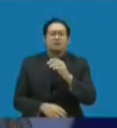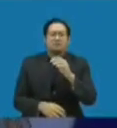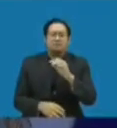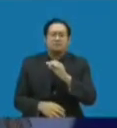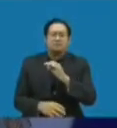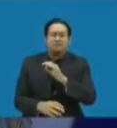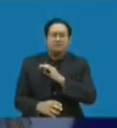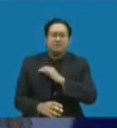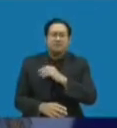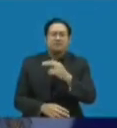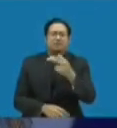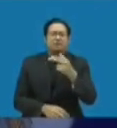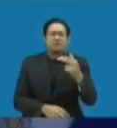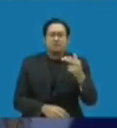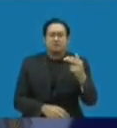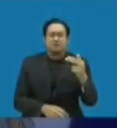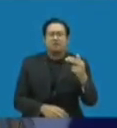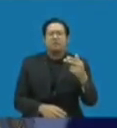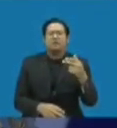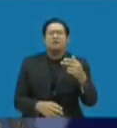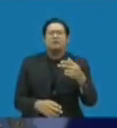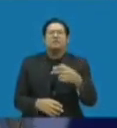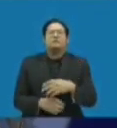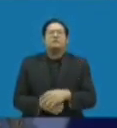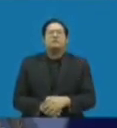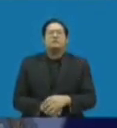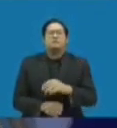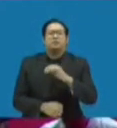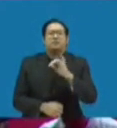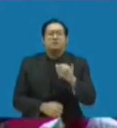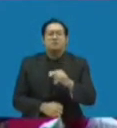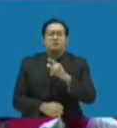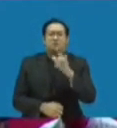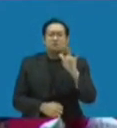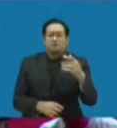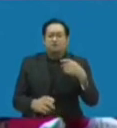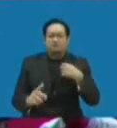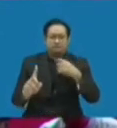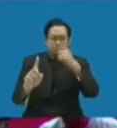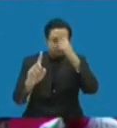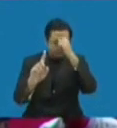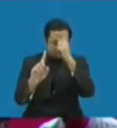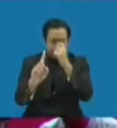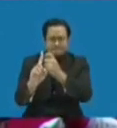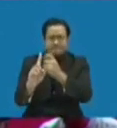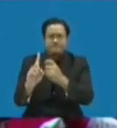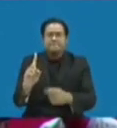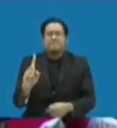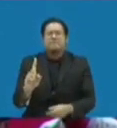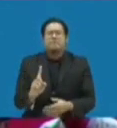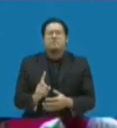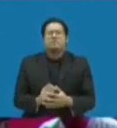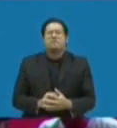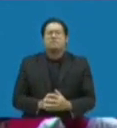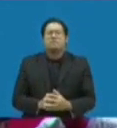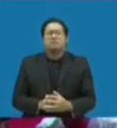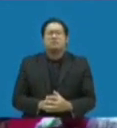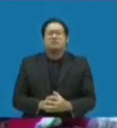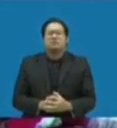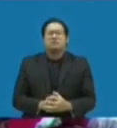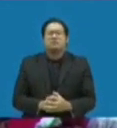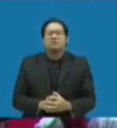Hai bapak Presiden Republik Indonesia Halo insinyur Hai Haji Joko Widodo beserta